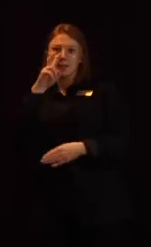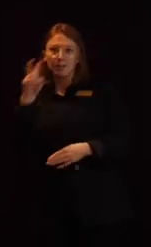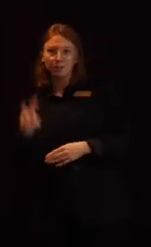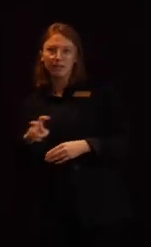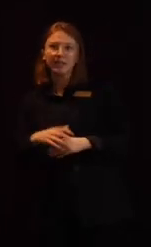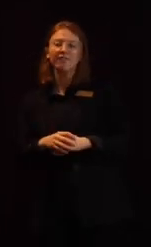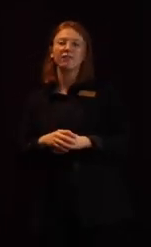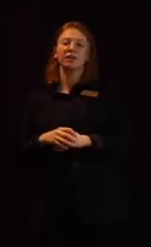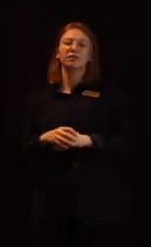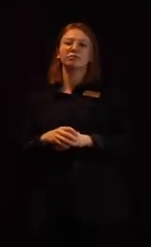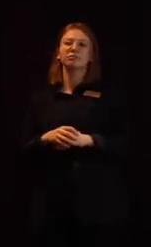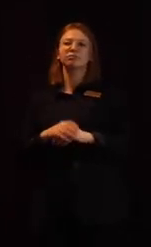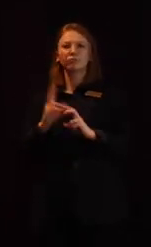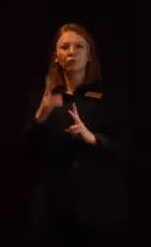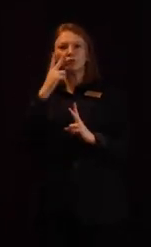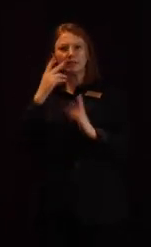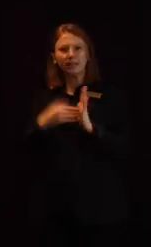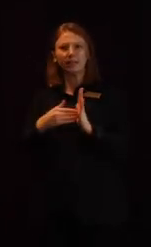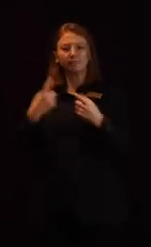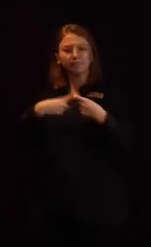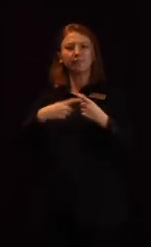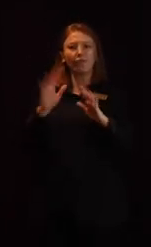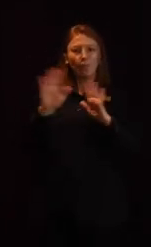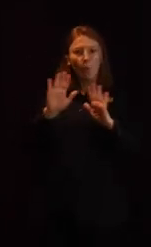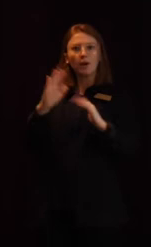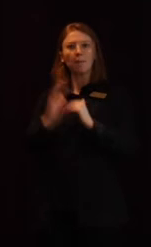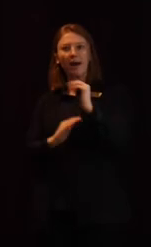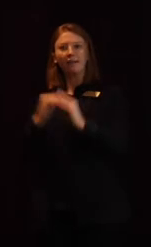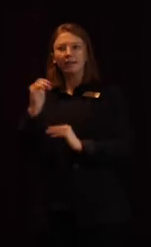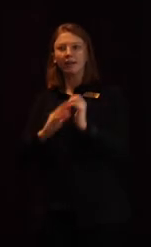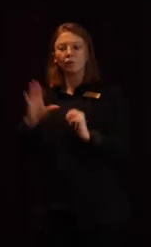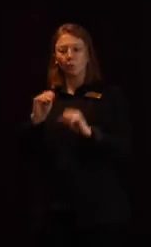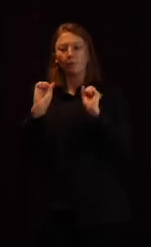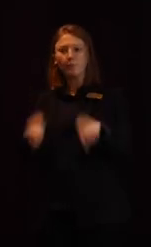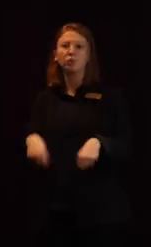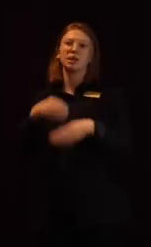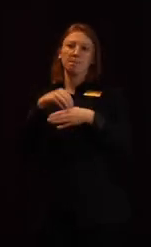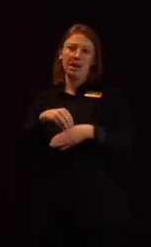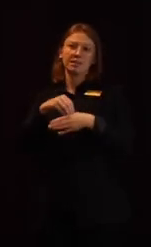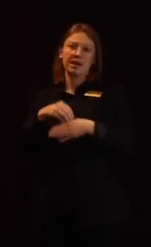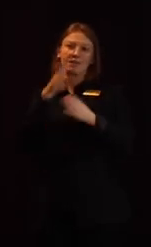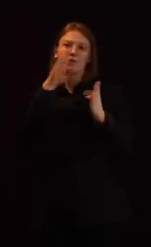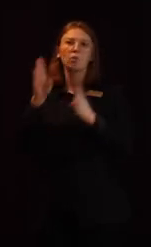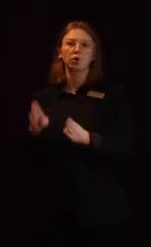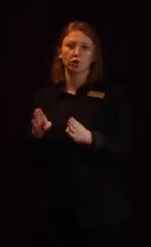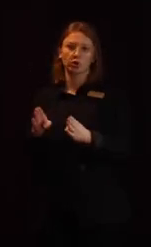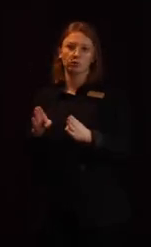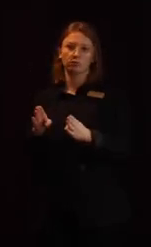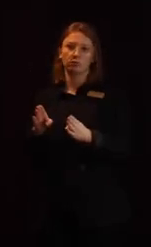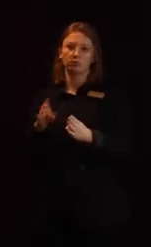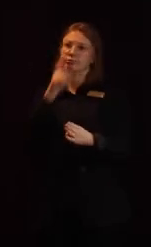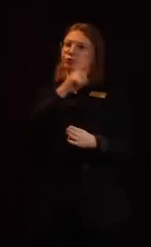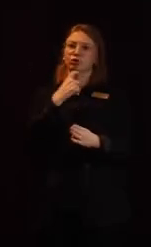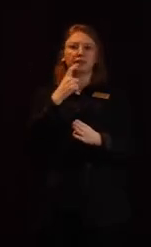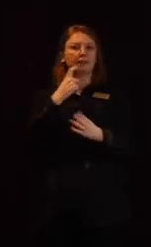ska se till att när det gäller just vård och behandling, då gäller det att ha ett patientfokus. Det går inte att säga att så här gör vi generellt,